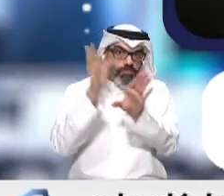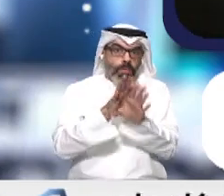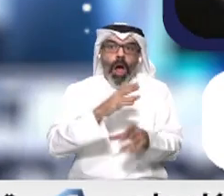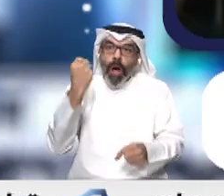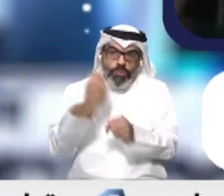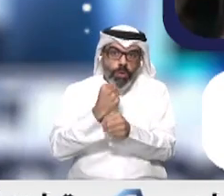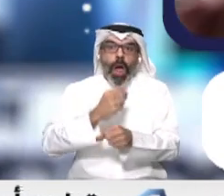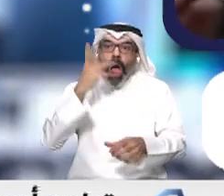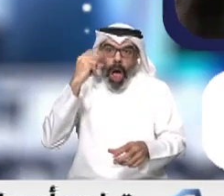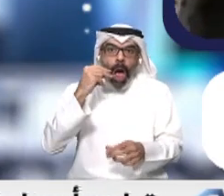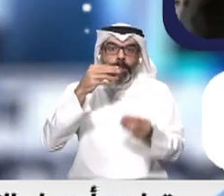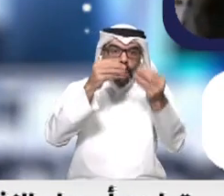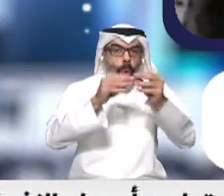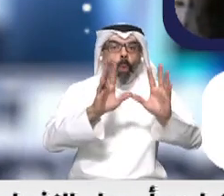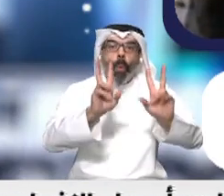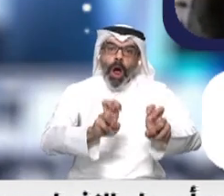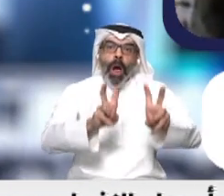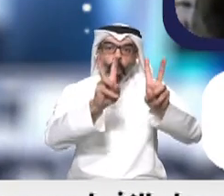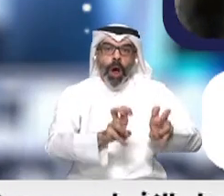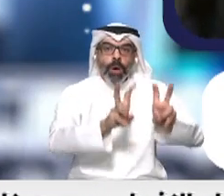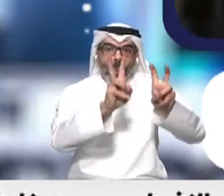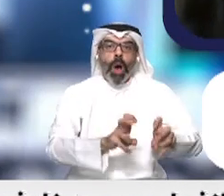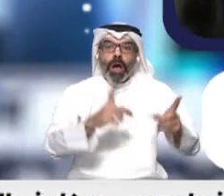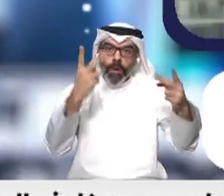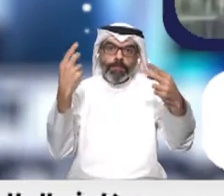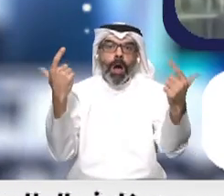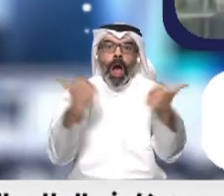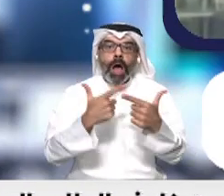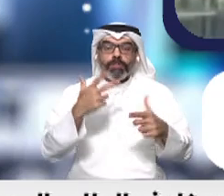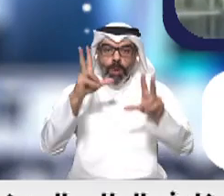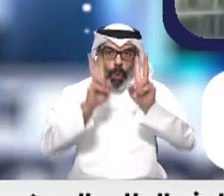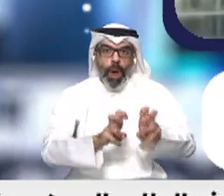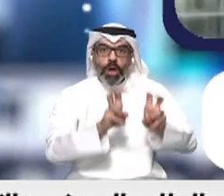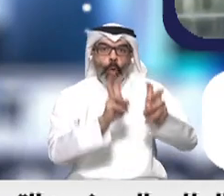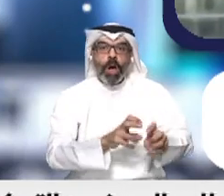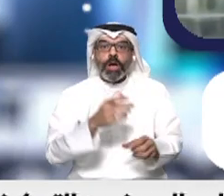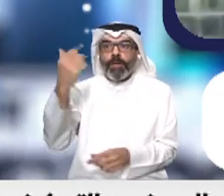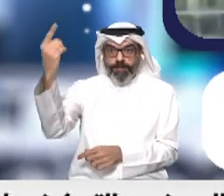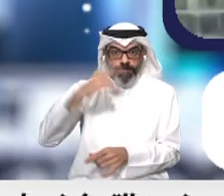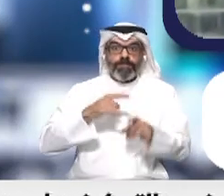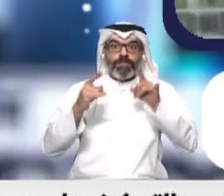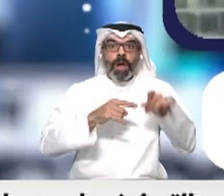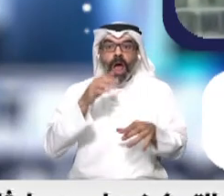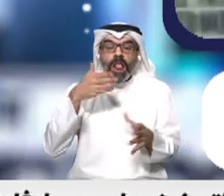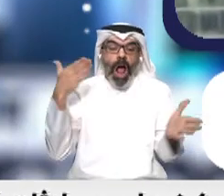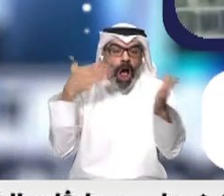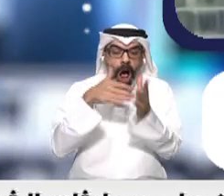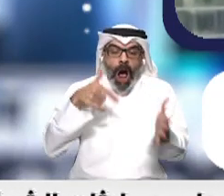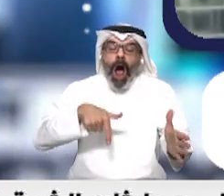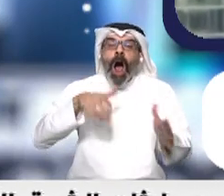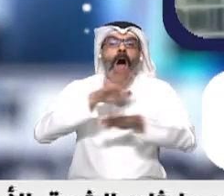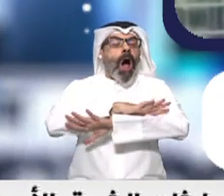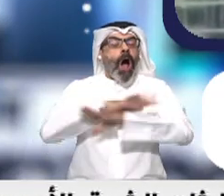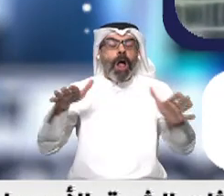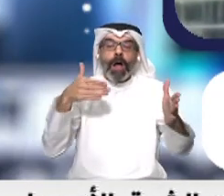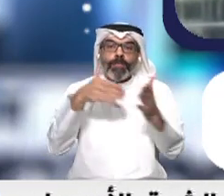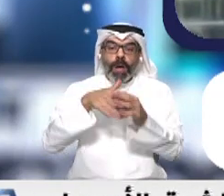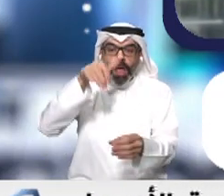التحرك حتى تستثمر هذه الهدنة في المراحل الأخيرة من